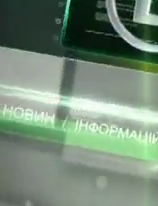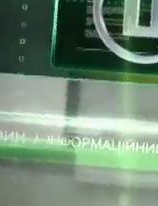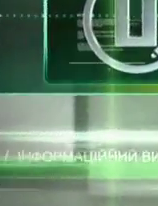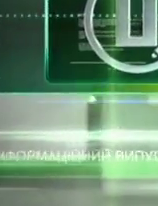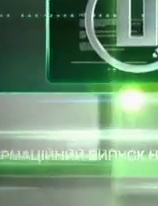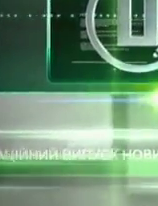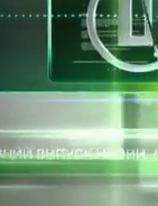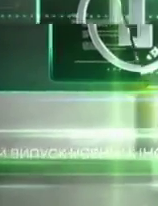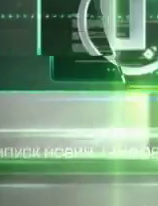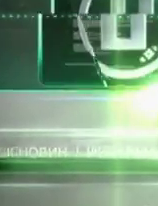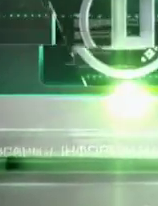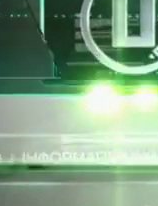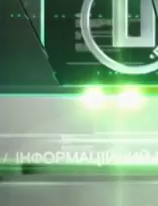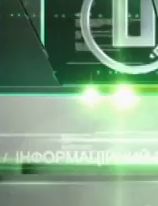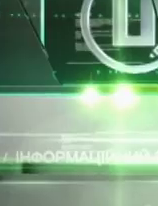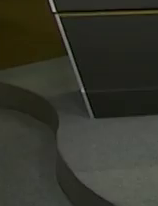Музика